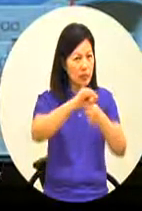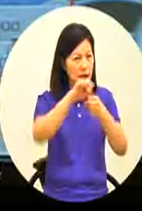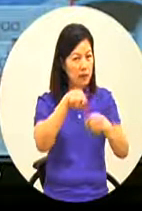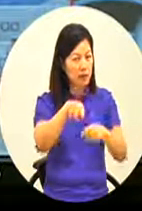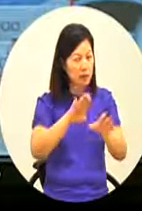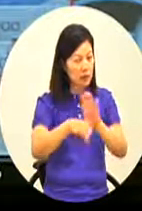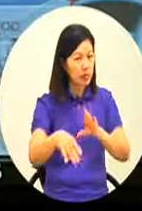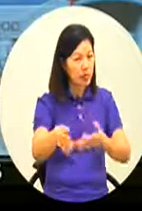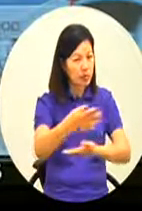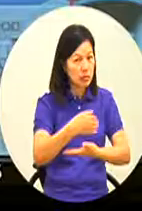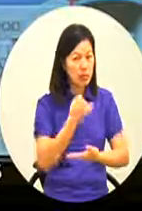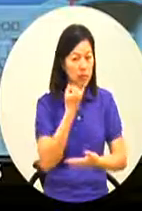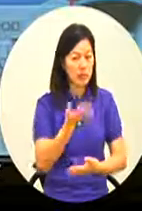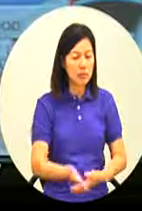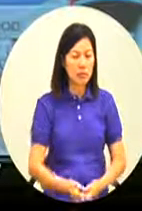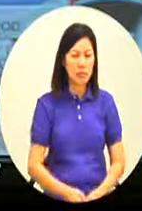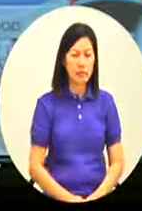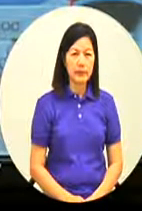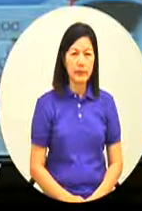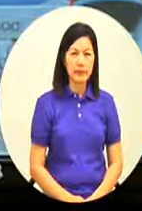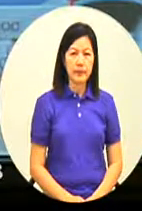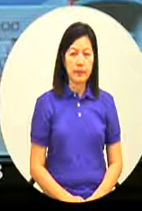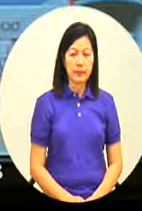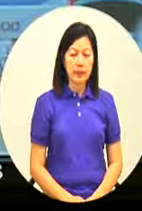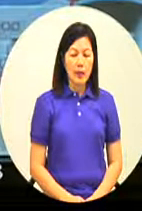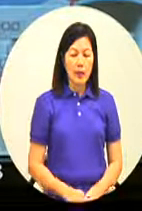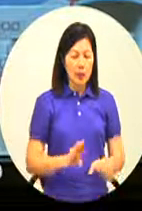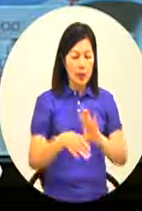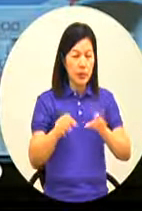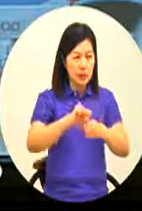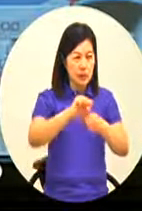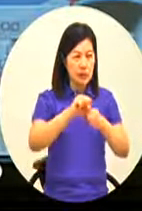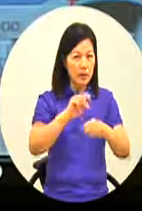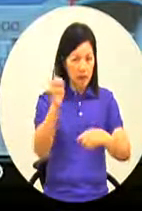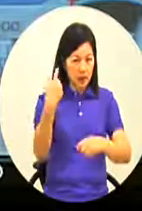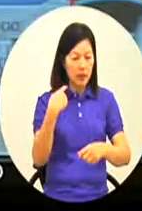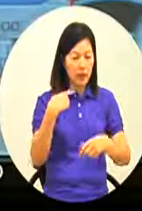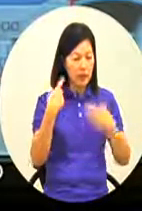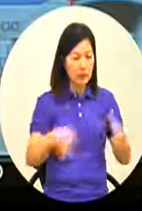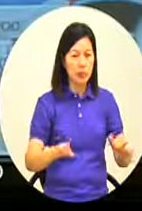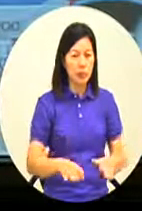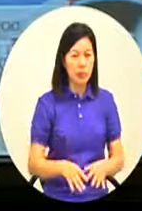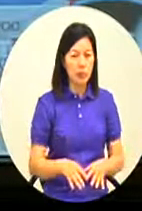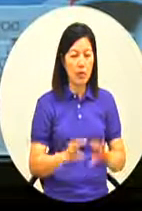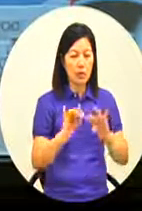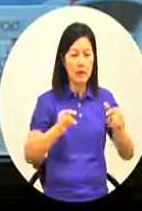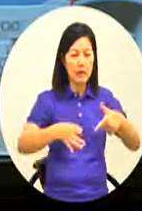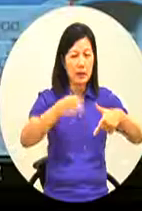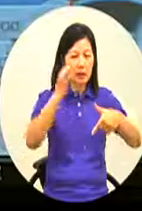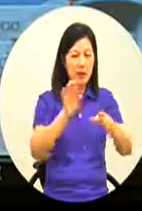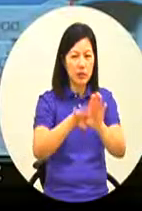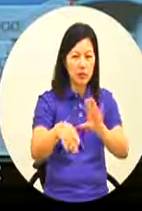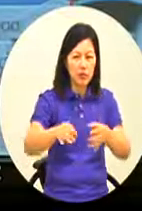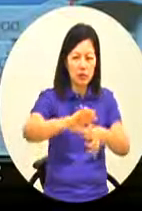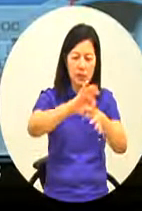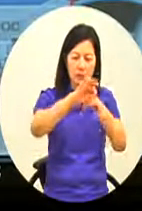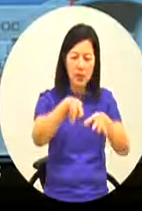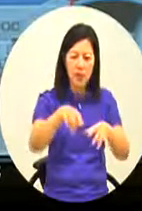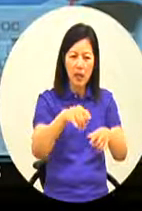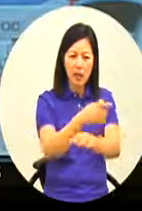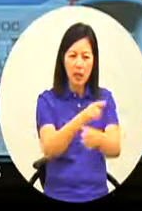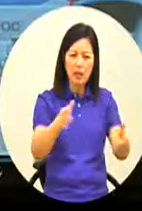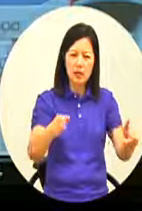税？哦，那当然，增加税有很多很多的原因嘛，哈，为什么要调涨地价税？各县市现在说法分歧啊，